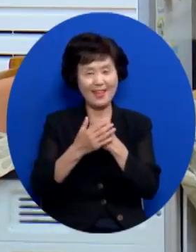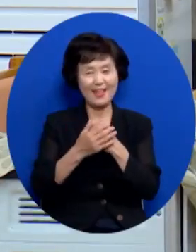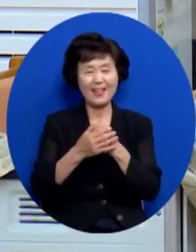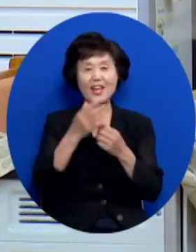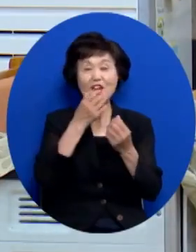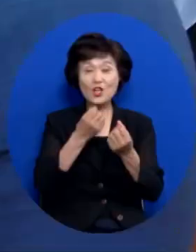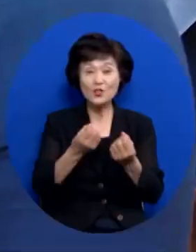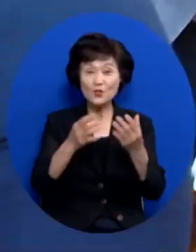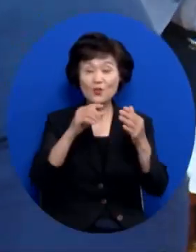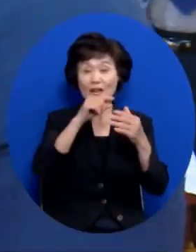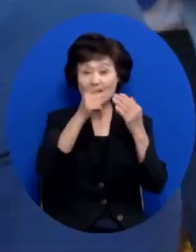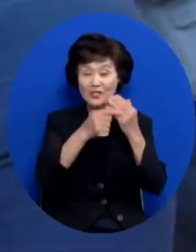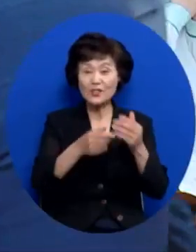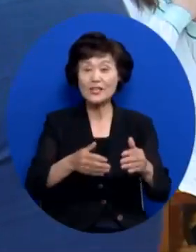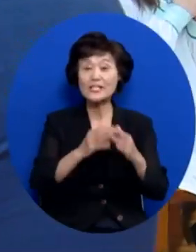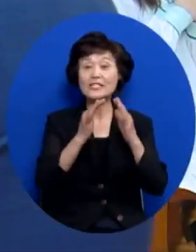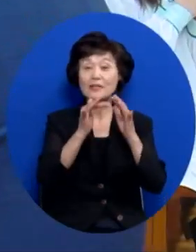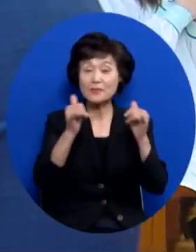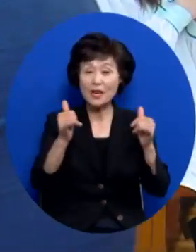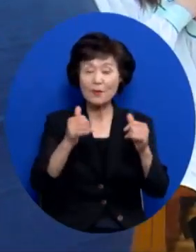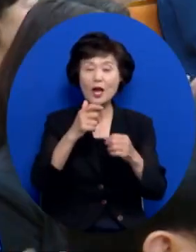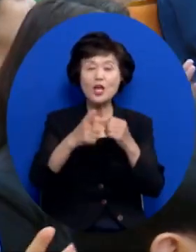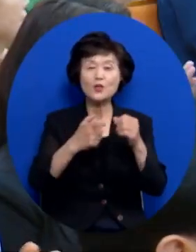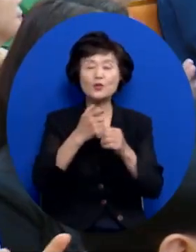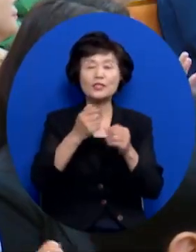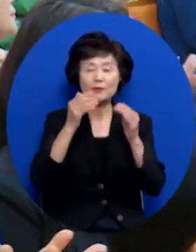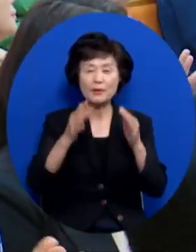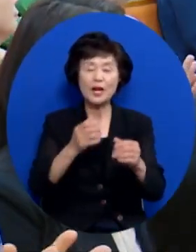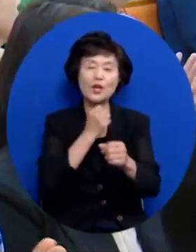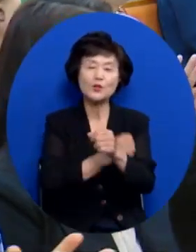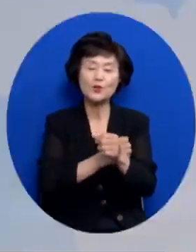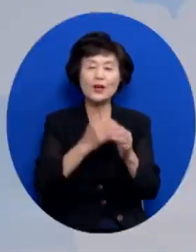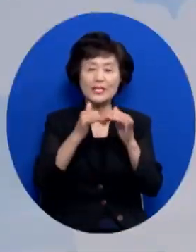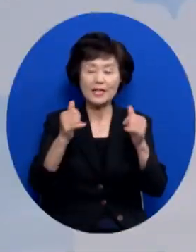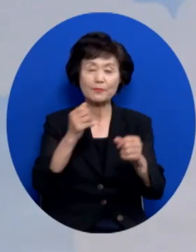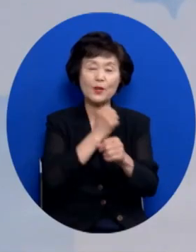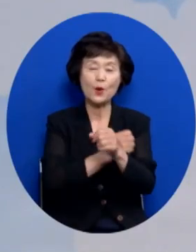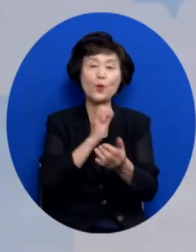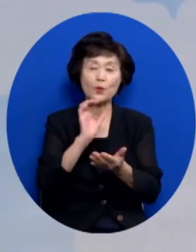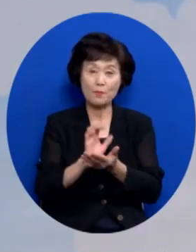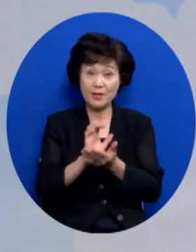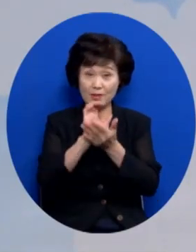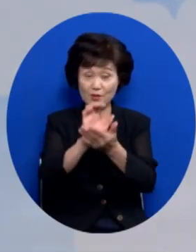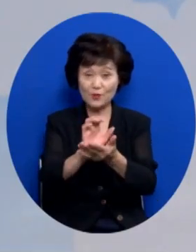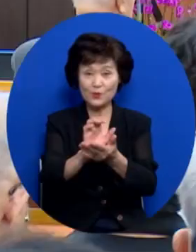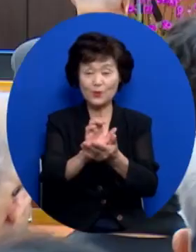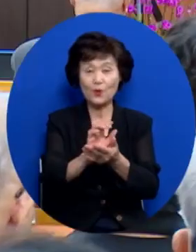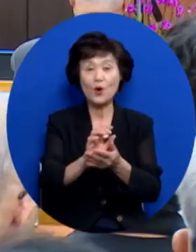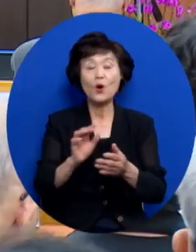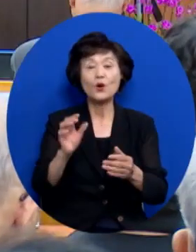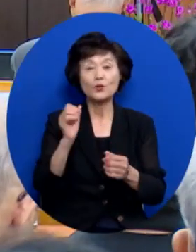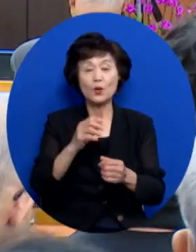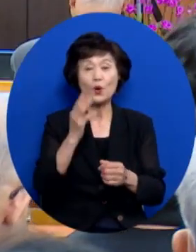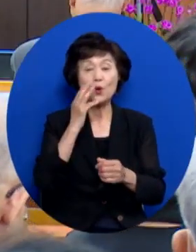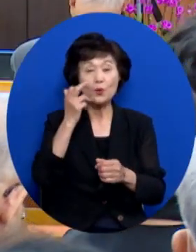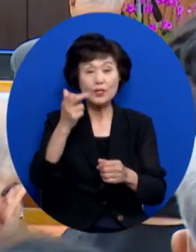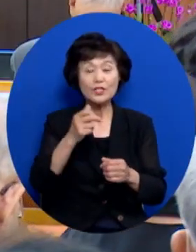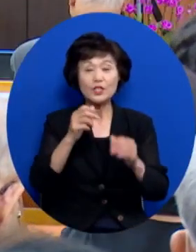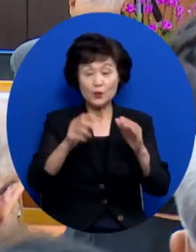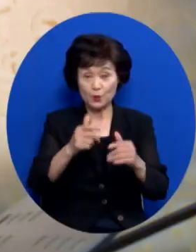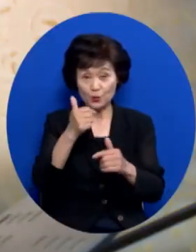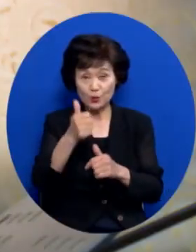순서로 설립자와 60년 이상 근속자에게 공로패와 기념패를 증정하고 고신대학교 이병수 총장, 울주군수 이순걸